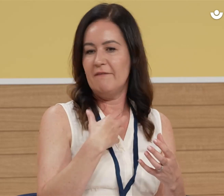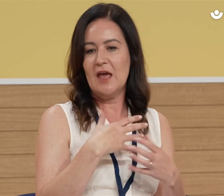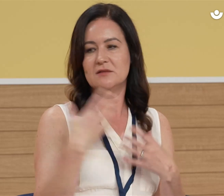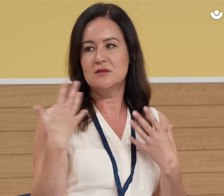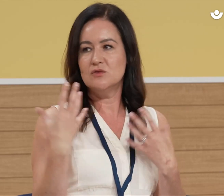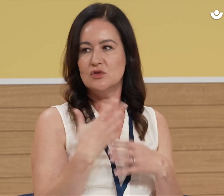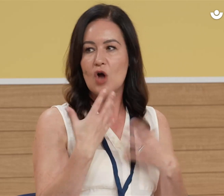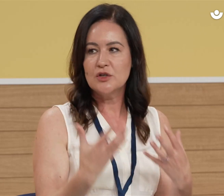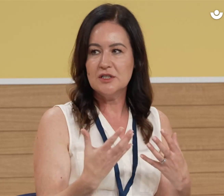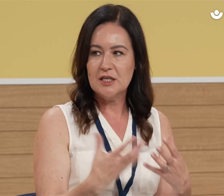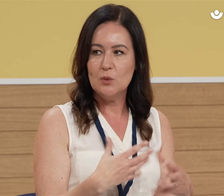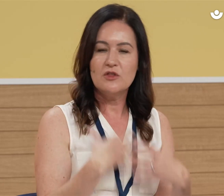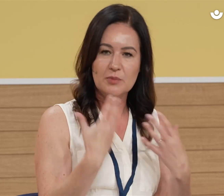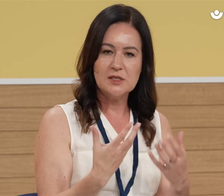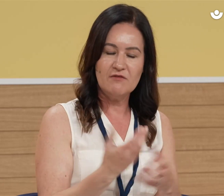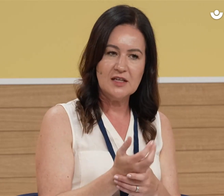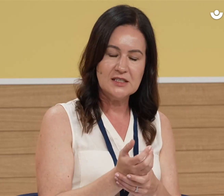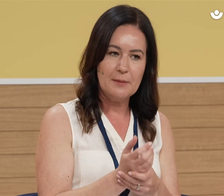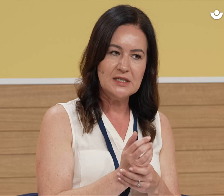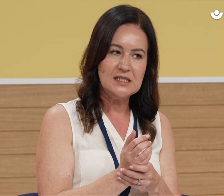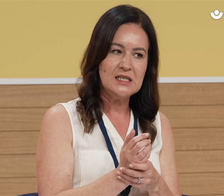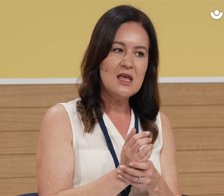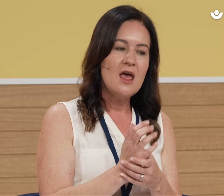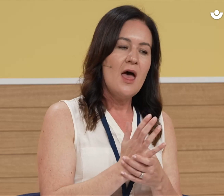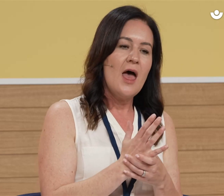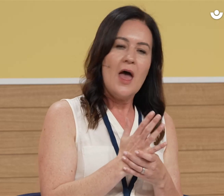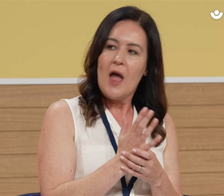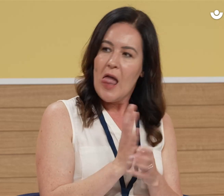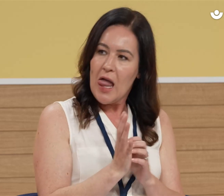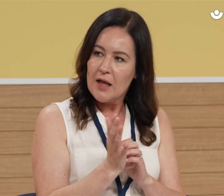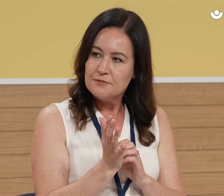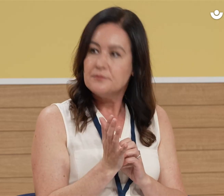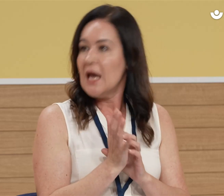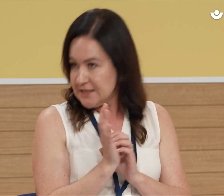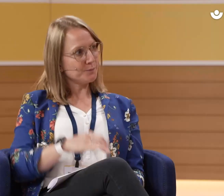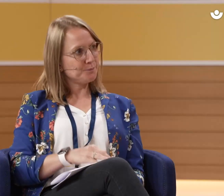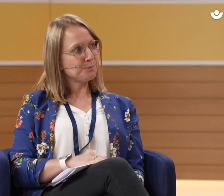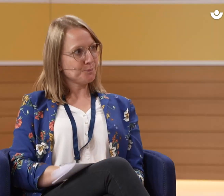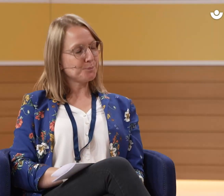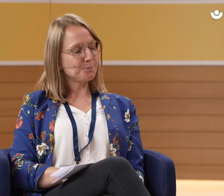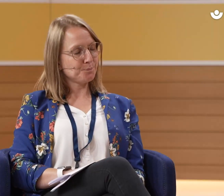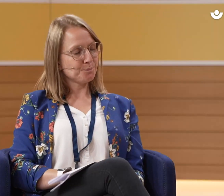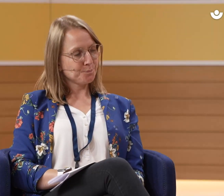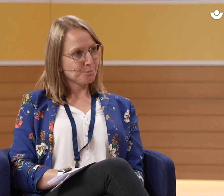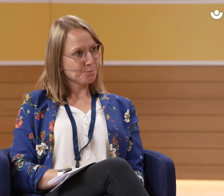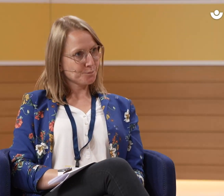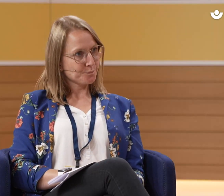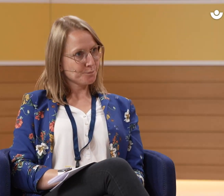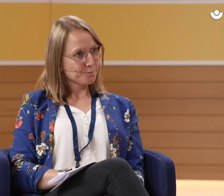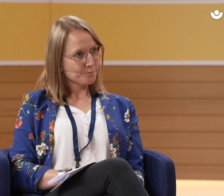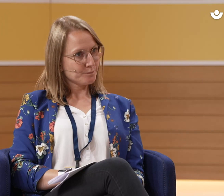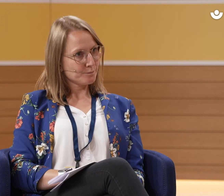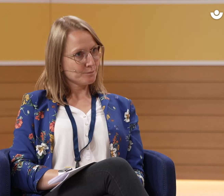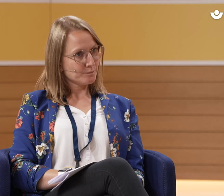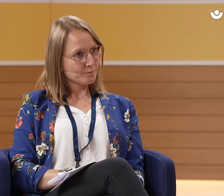das Bewerben für etwas, das erschien einschüchternd. Interne Bewerbungen?